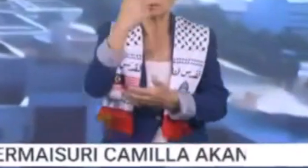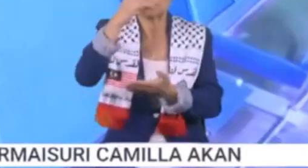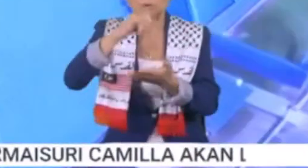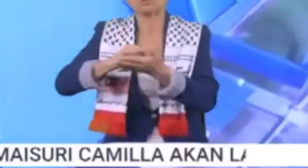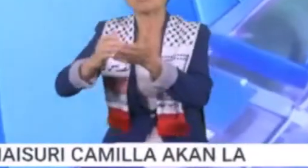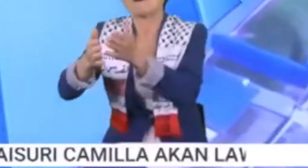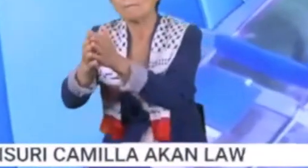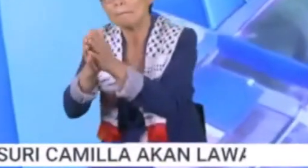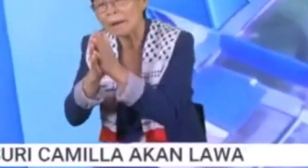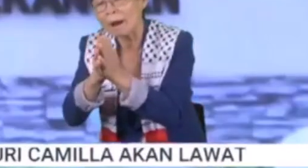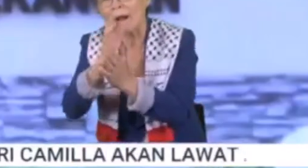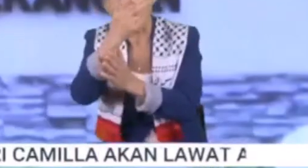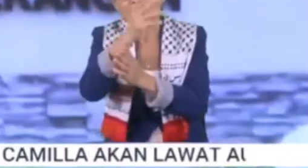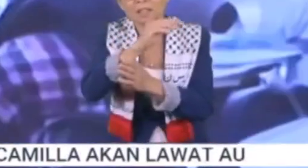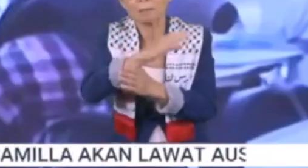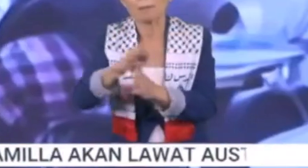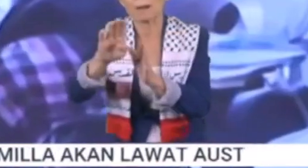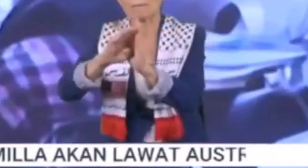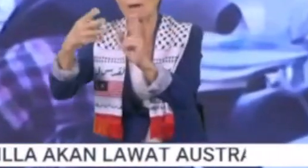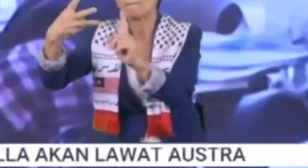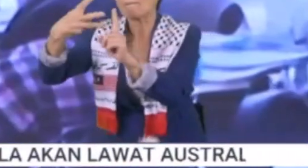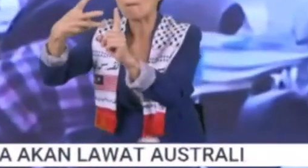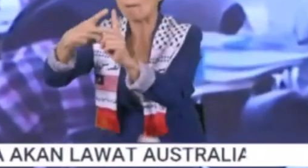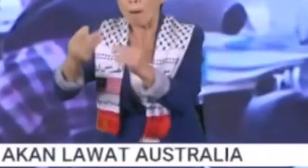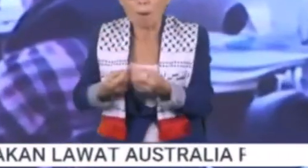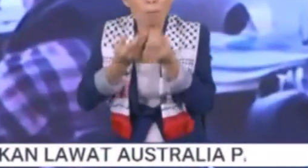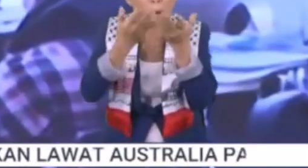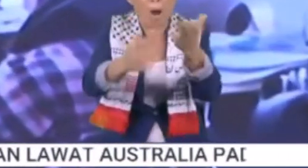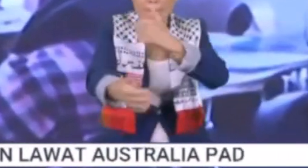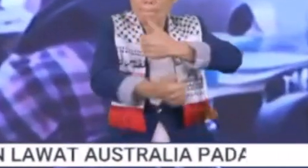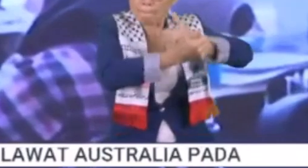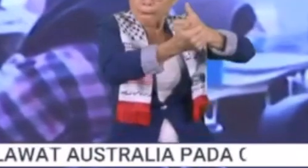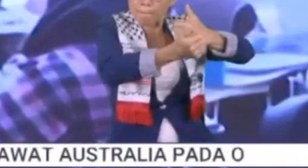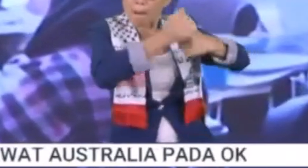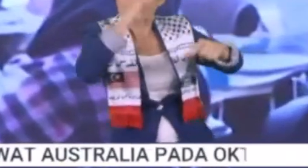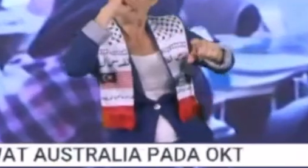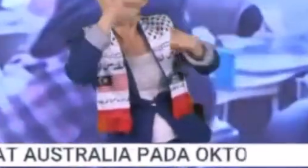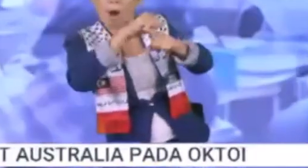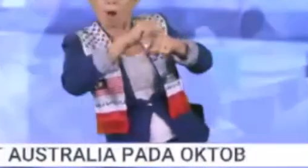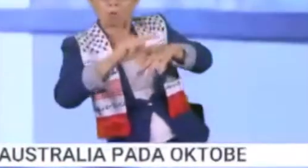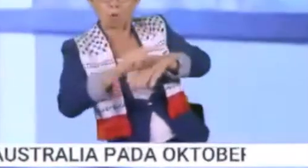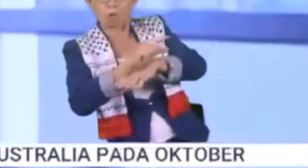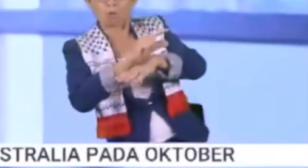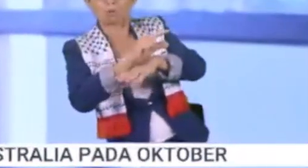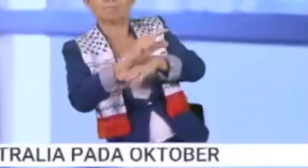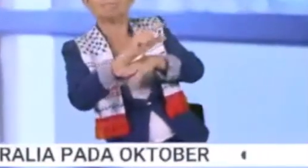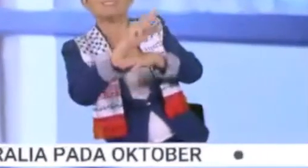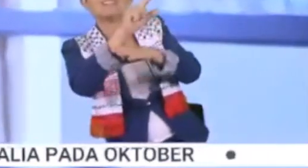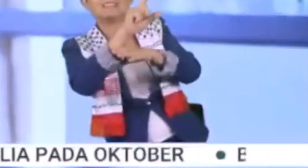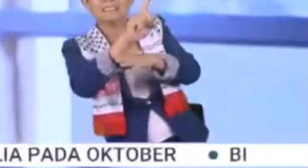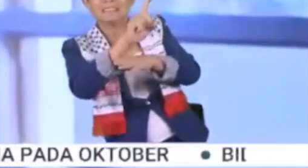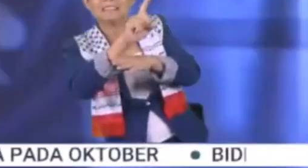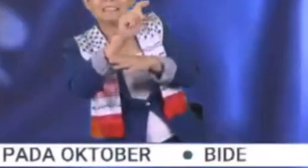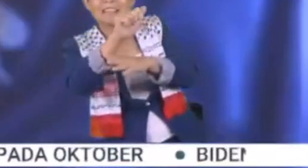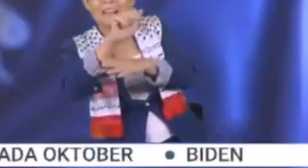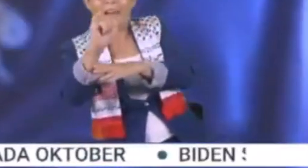Sehubungan itu, beliau meminta RTM dan Bernama mengeluarkan mengenai bahaya taktik penipuan menggunakan deepfake AI ketika ini.